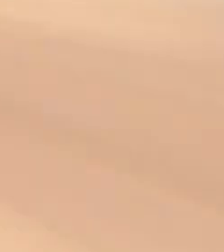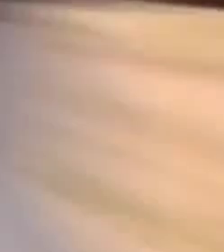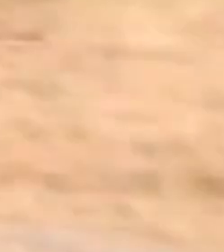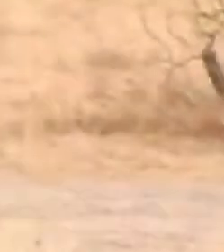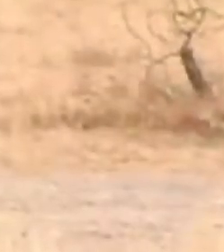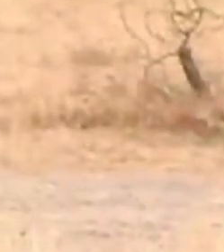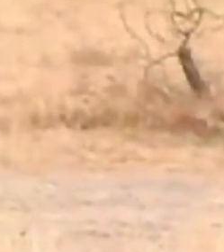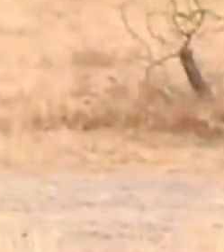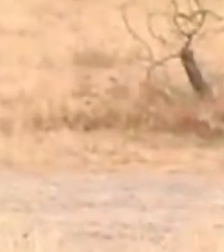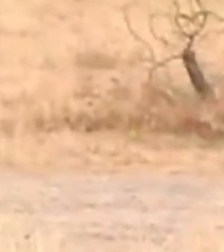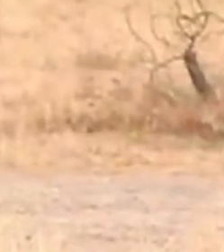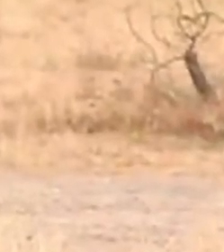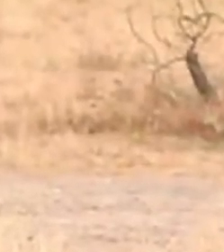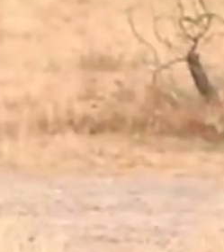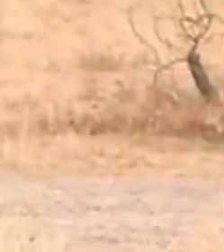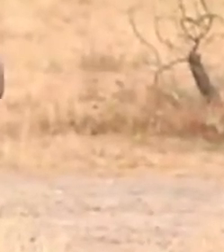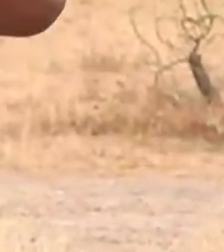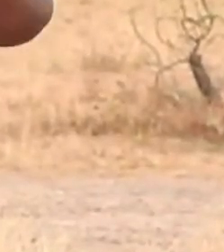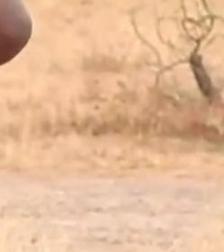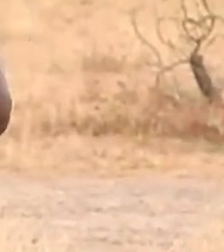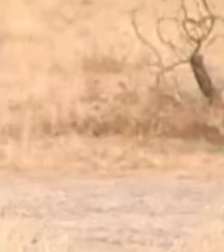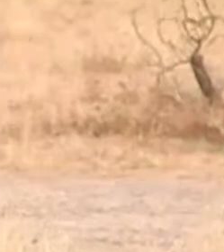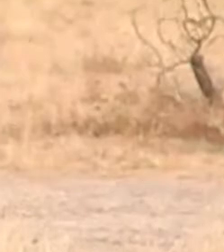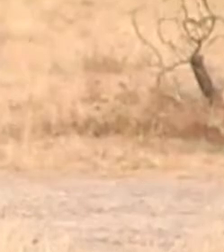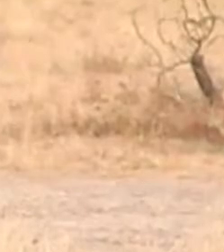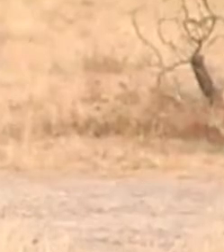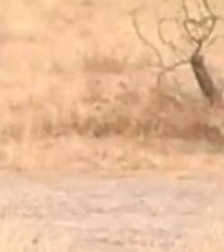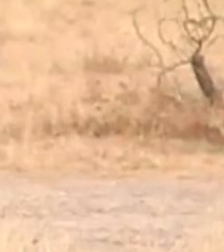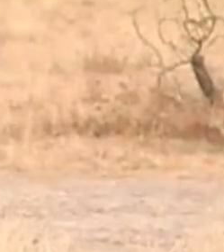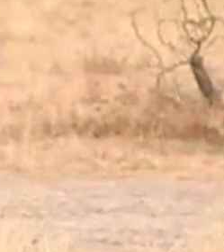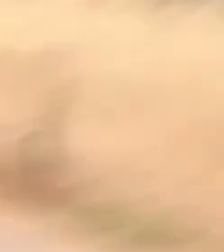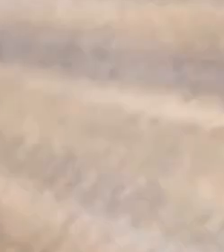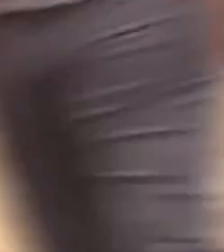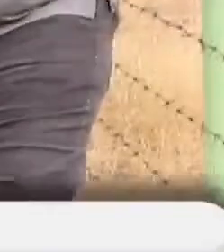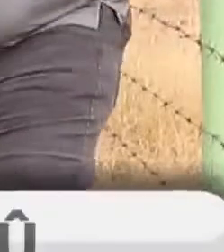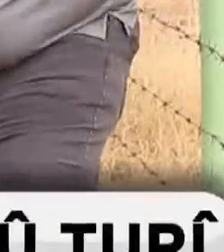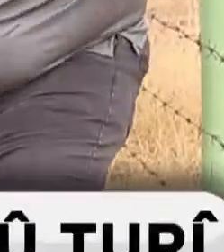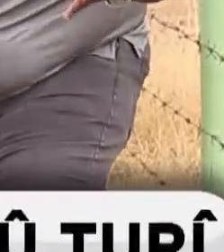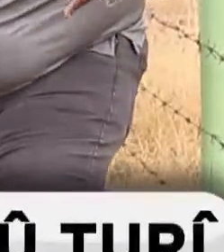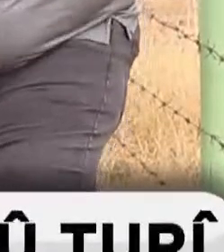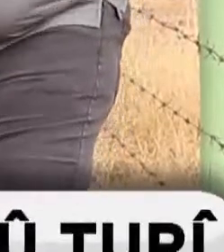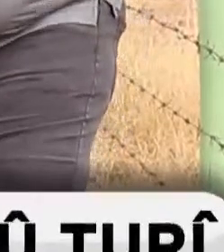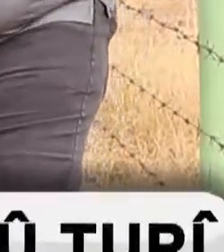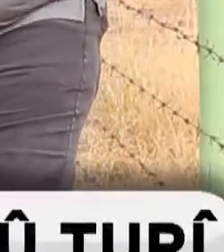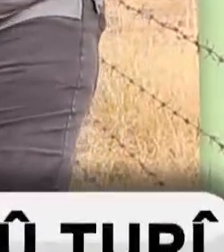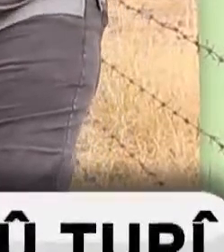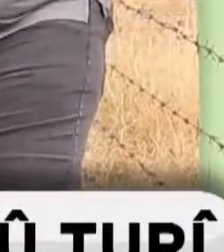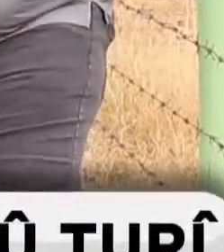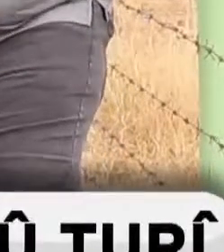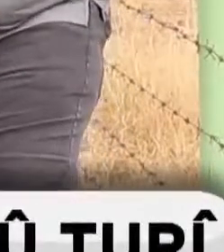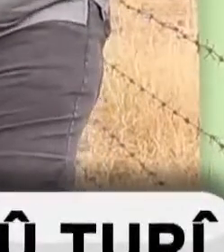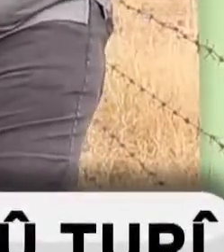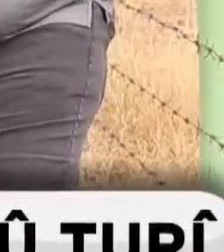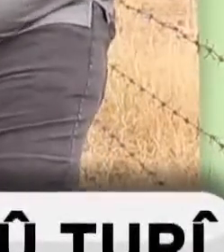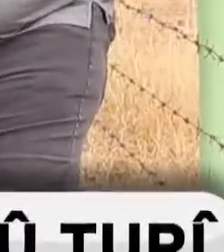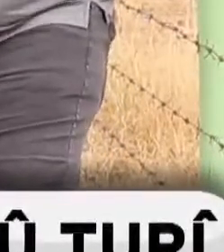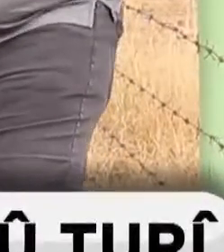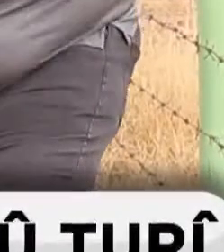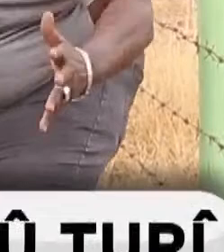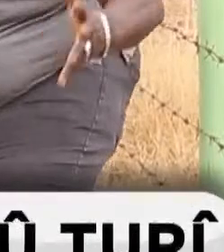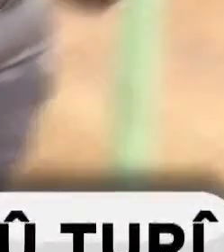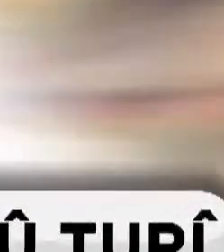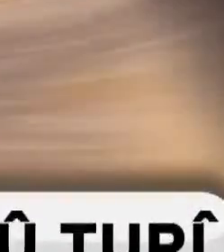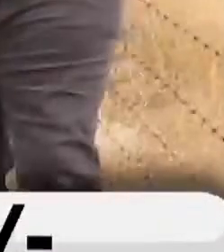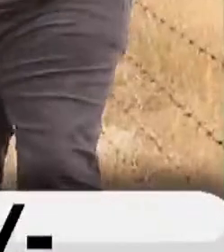Excuse me, maundu materigite kuiguika ni mo Top Care ya kurehera rita riri turakurehera Top Care